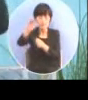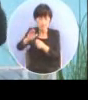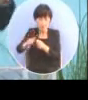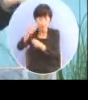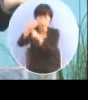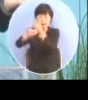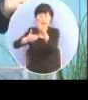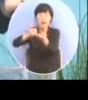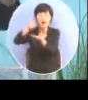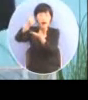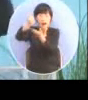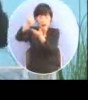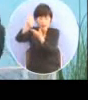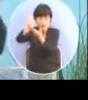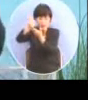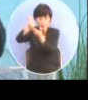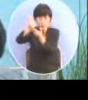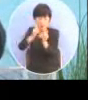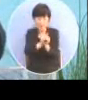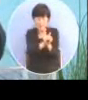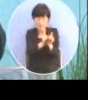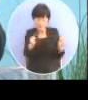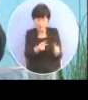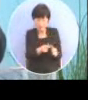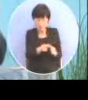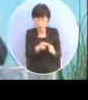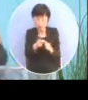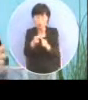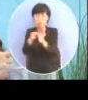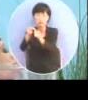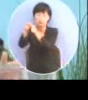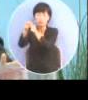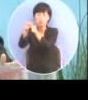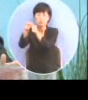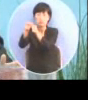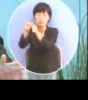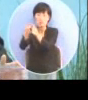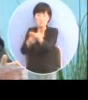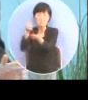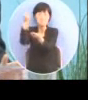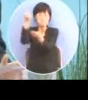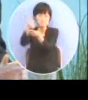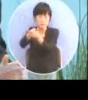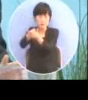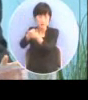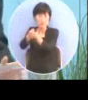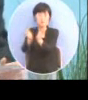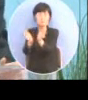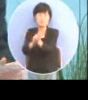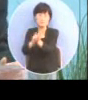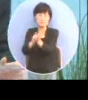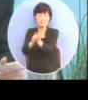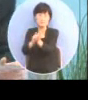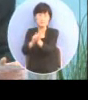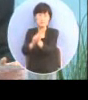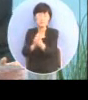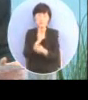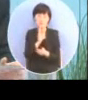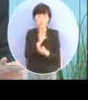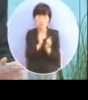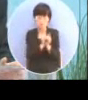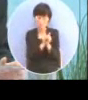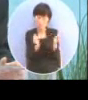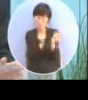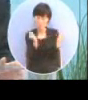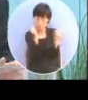인간을 건지시기로 작정하셨다. Và điều số 3 nói rằng Đức Chúa Trời đã có quyết định cứu rỗi con người. 그렇잖아요. Đúng không? 멸망받은 인간이